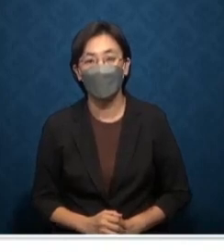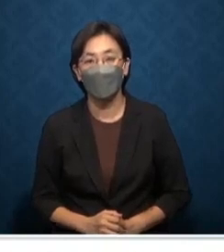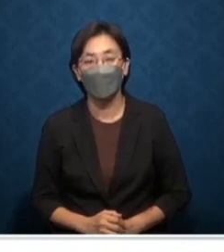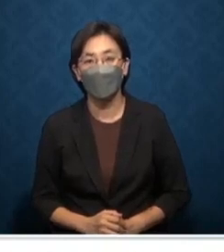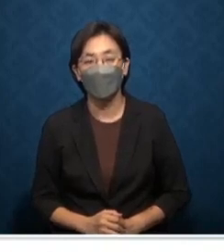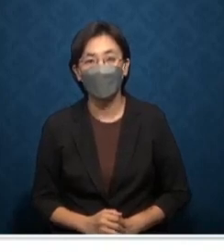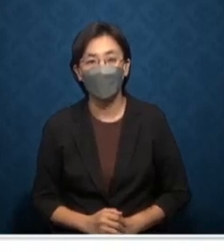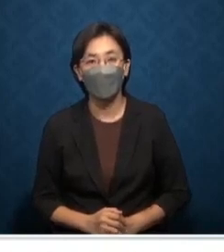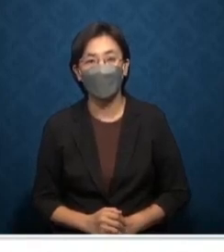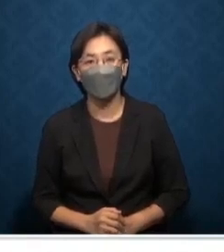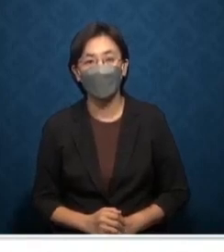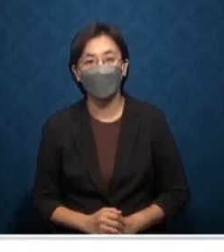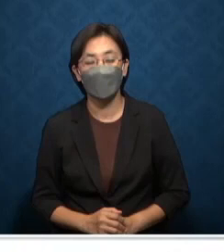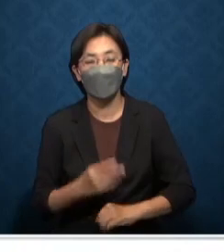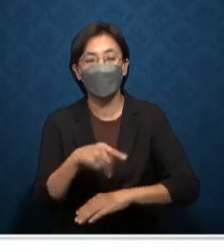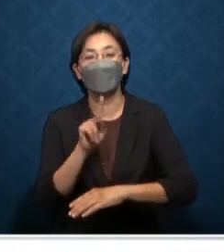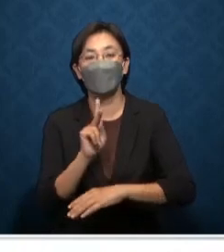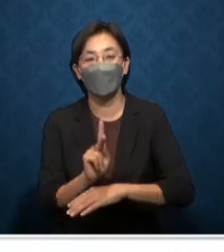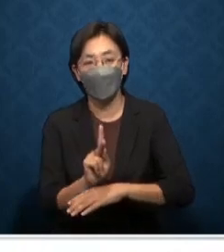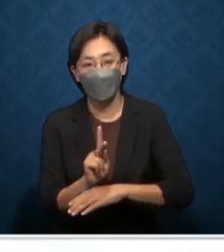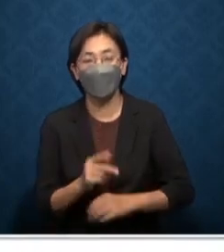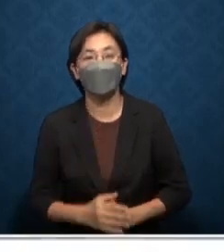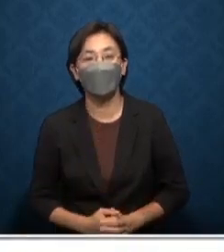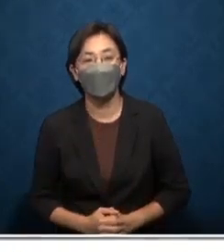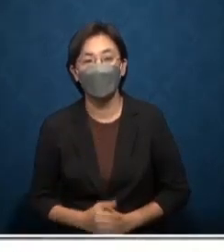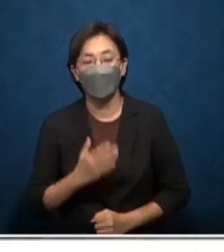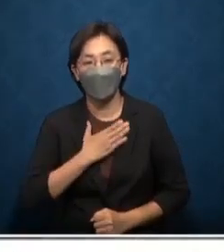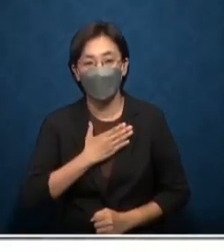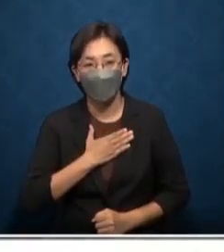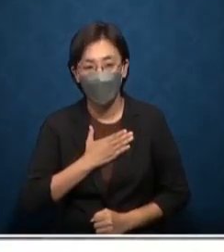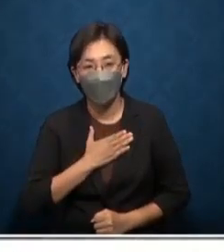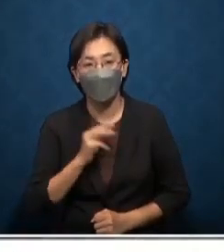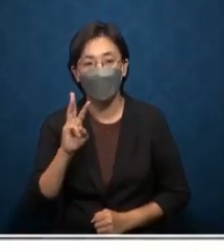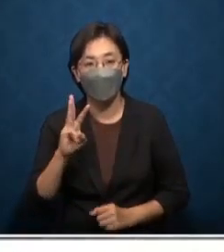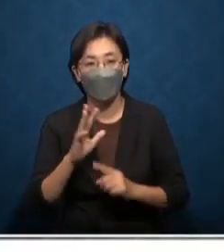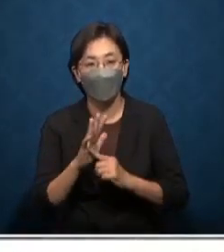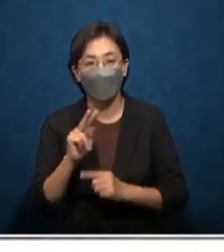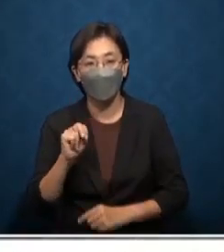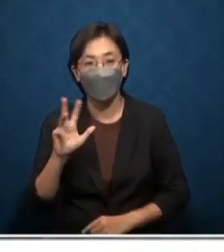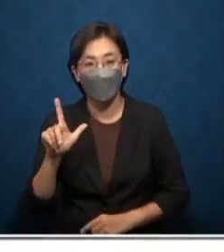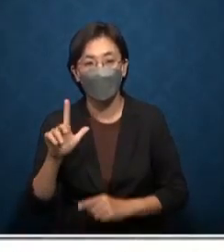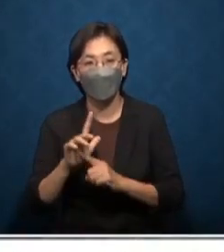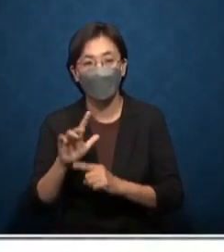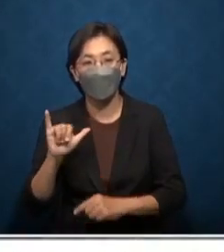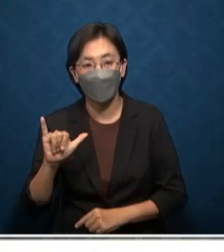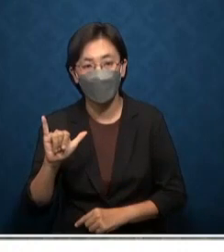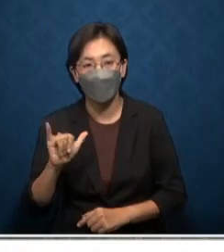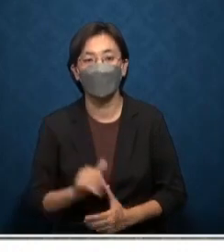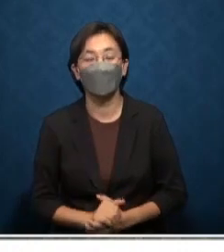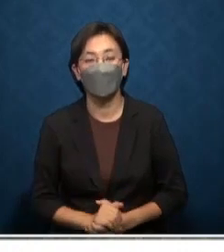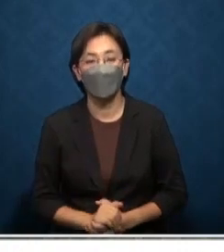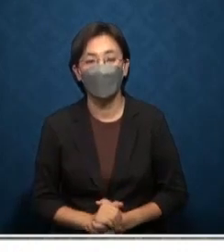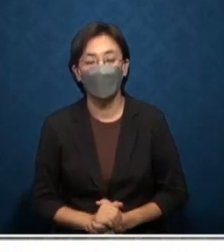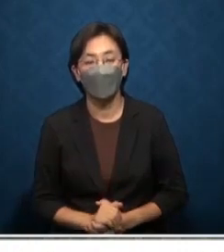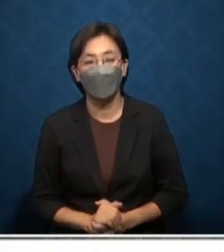กราบเรียนท่านประทานที่ขอรบ กบผมนายวันชัยสอนชิริ สมาชิกวุธิสภ